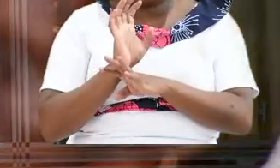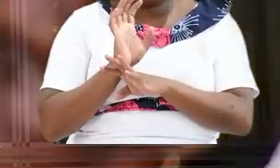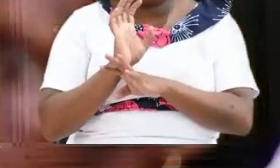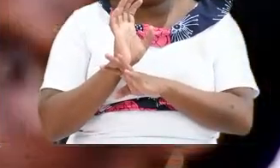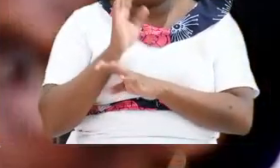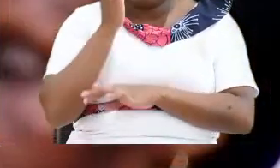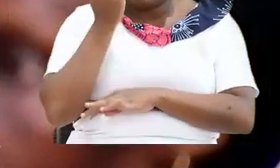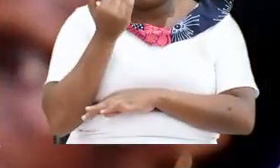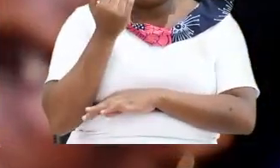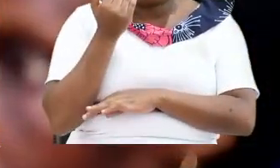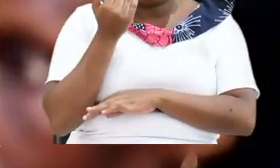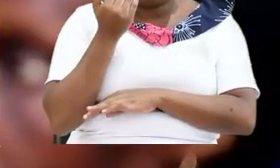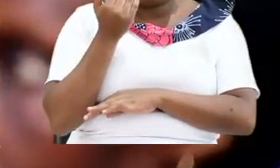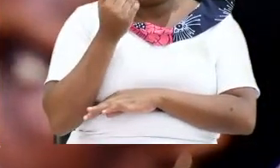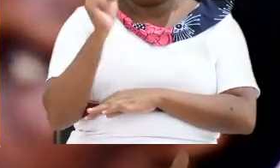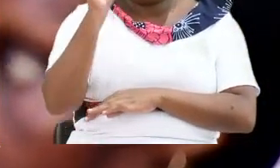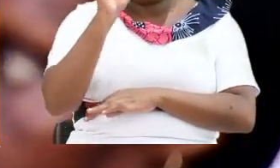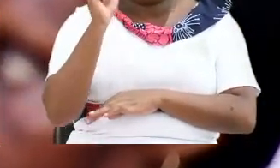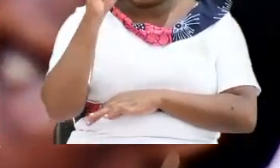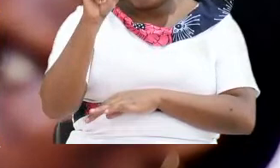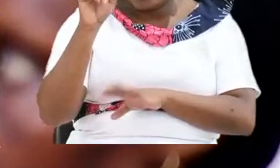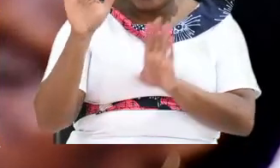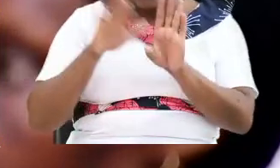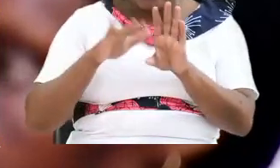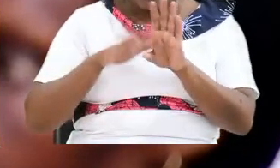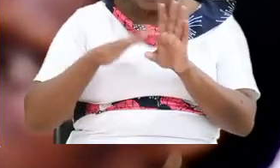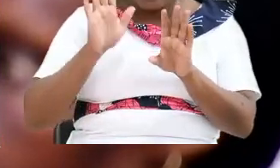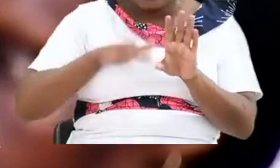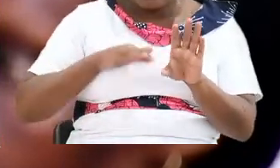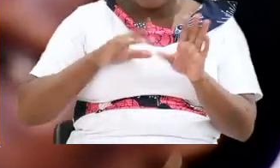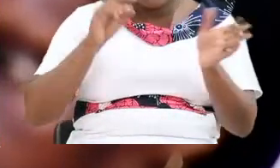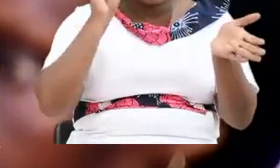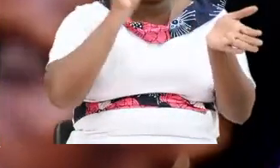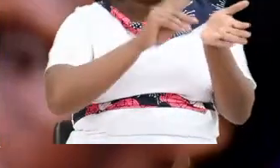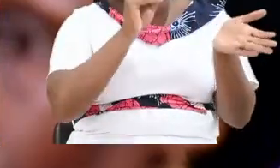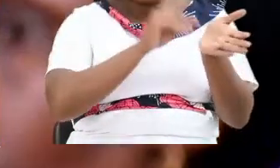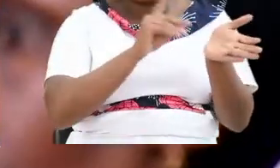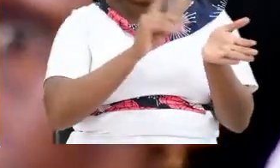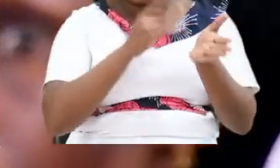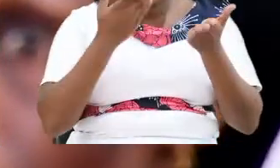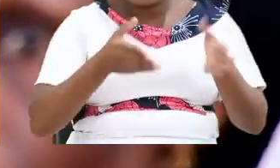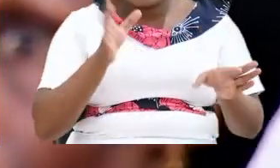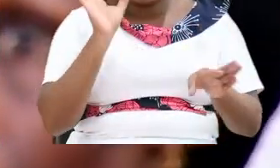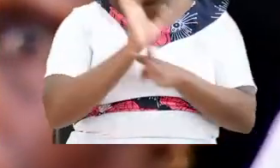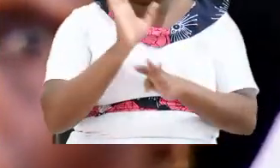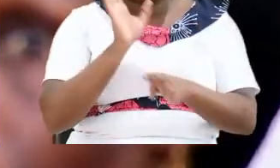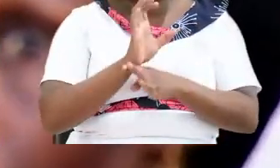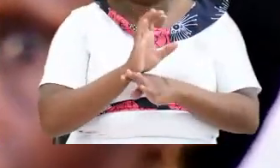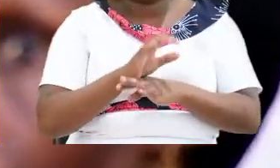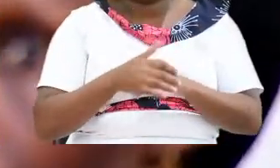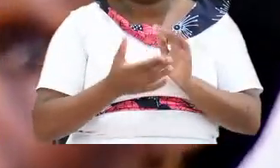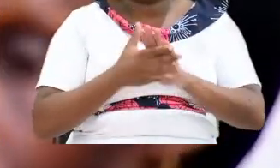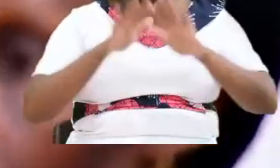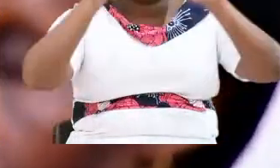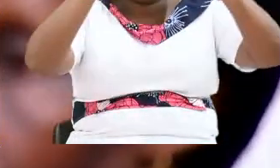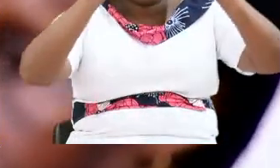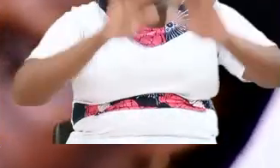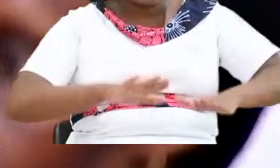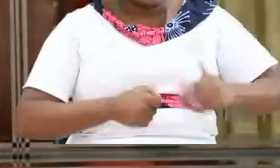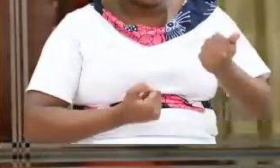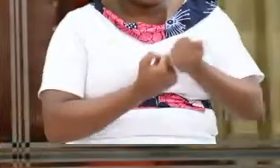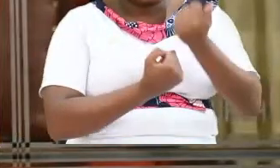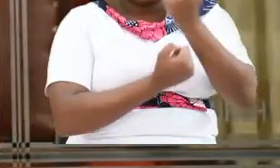sababu Scorastika ni mmoja wetu, ni deacon wetu pia, naona pia ikiwa jambo mzuri kusimama na